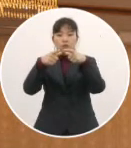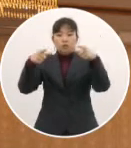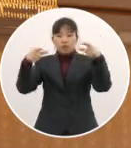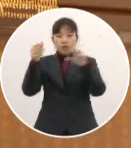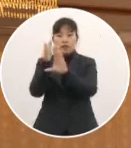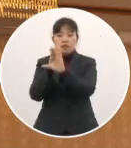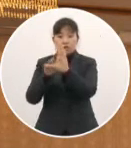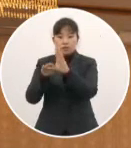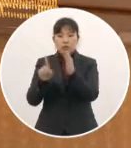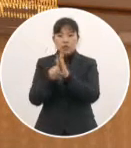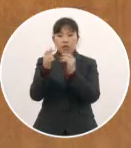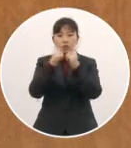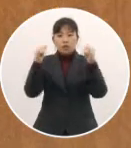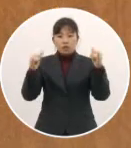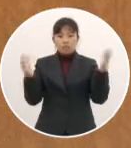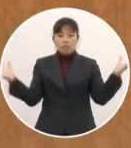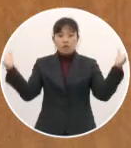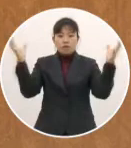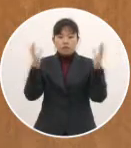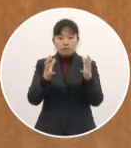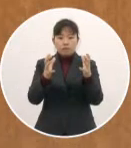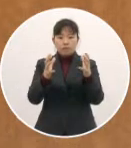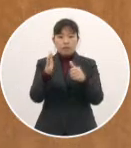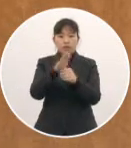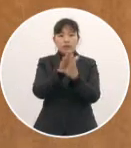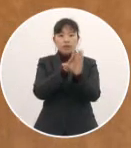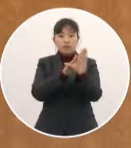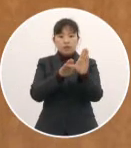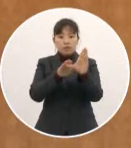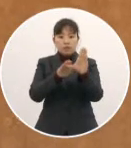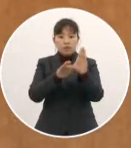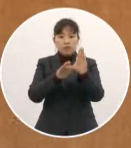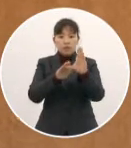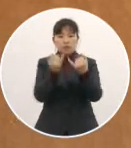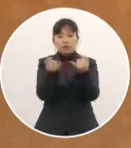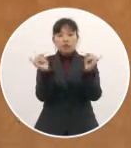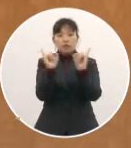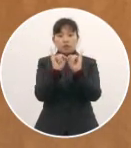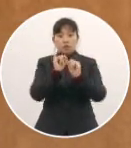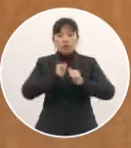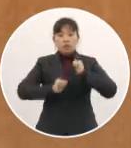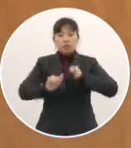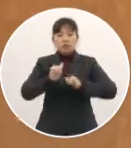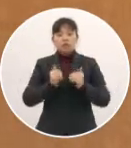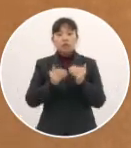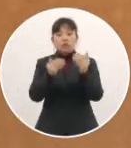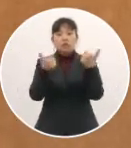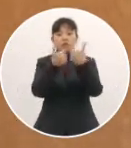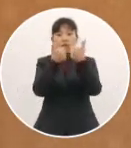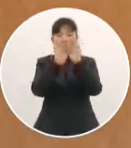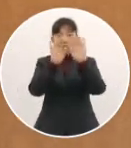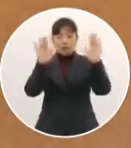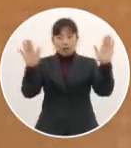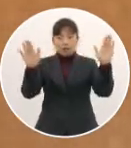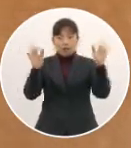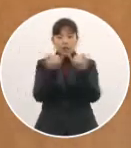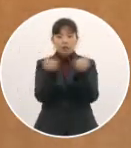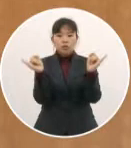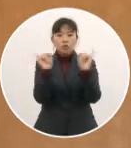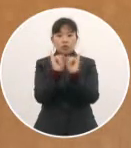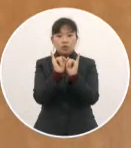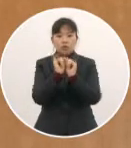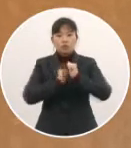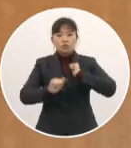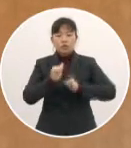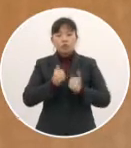国、県の代表者などで愛知女性の活躍促進会議を開催して、女性の活躍